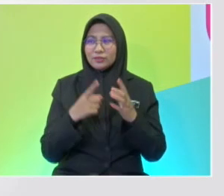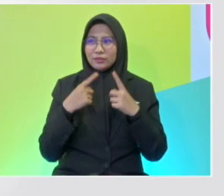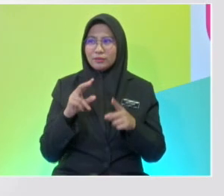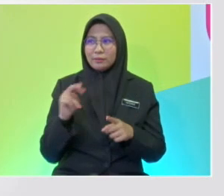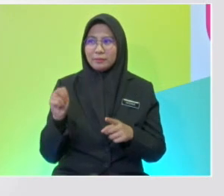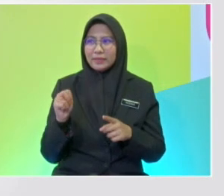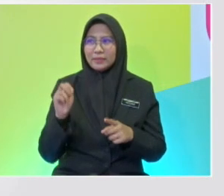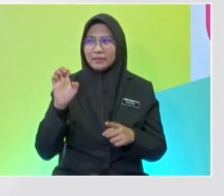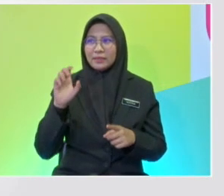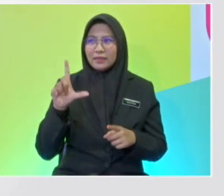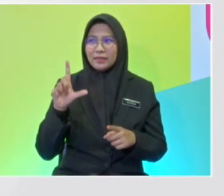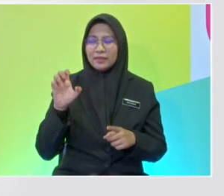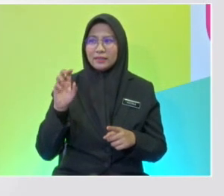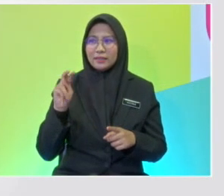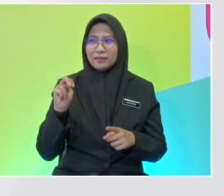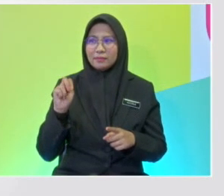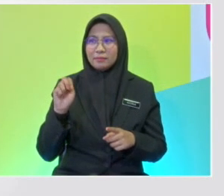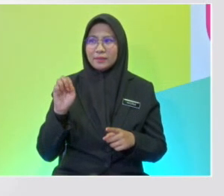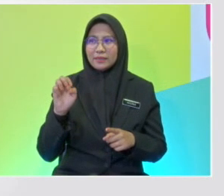yang pertama